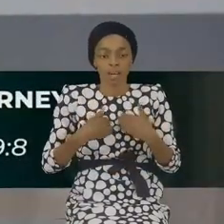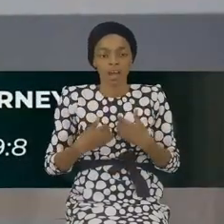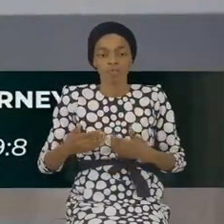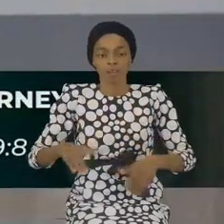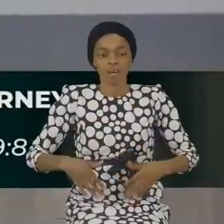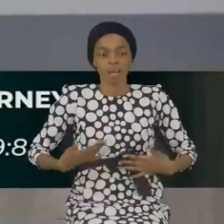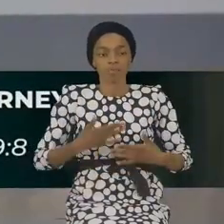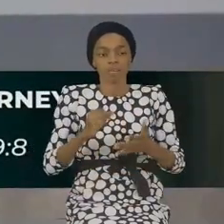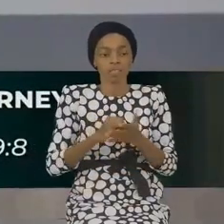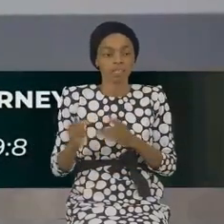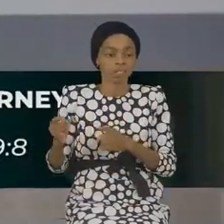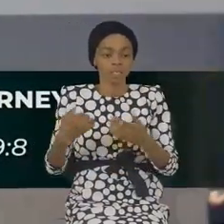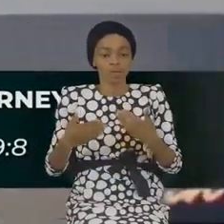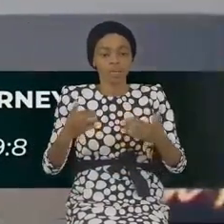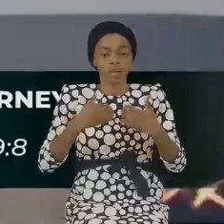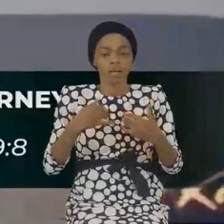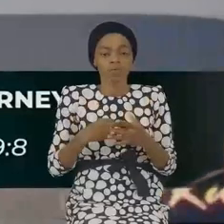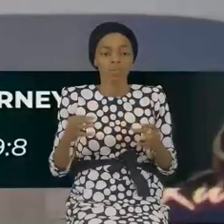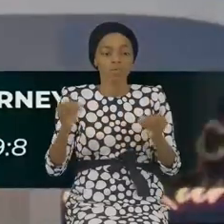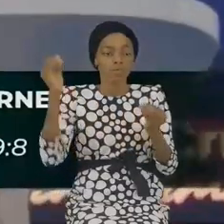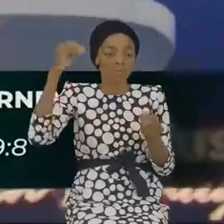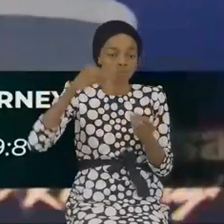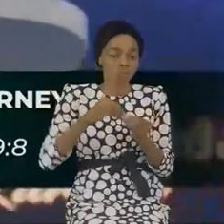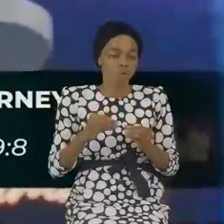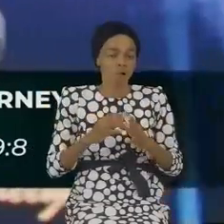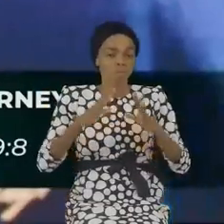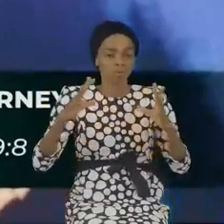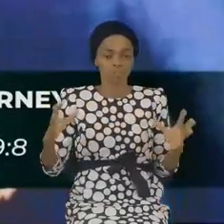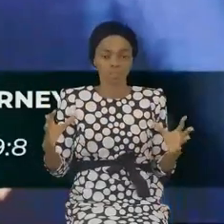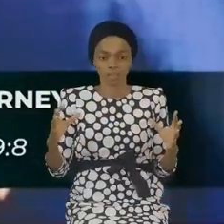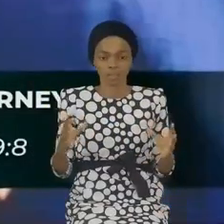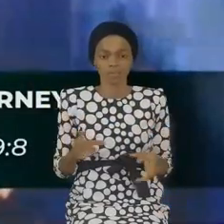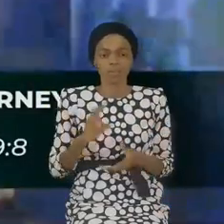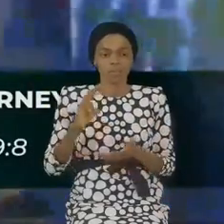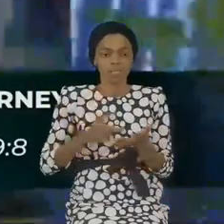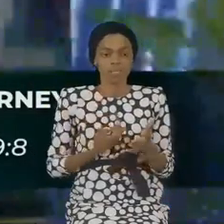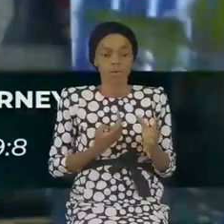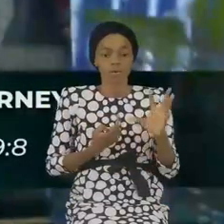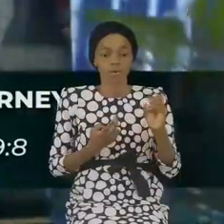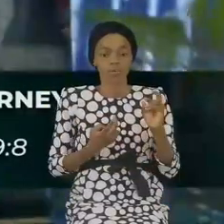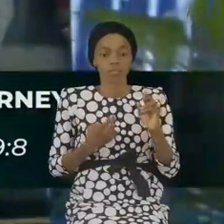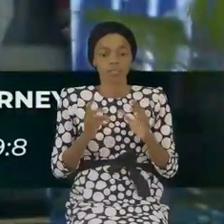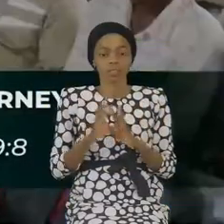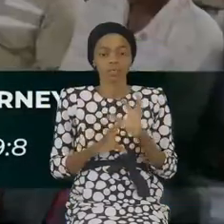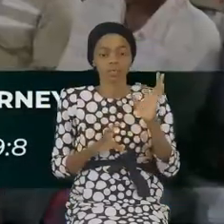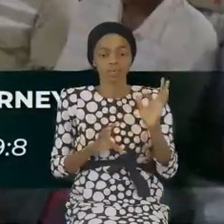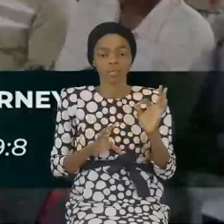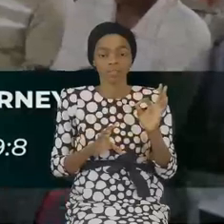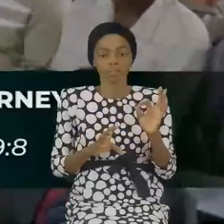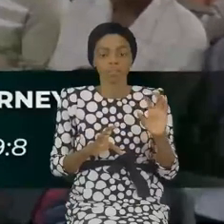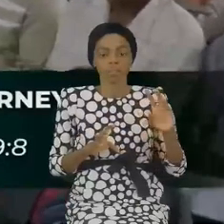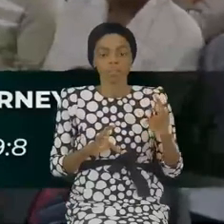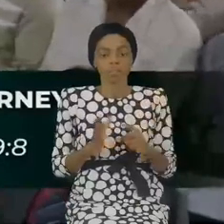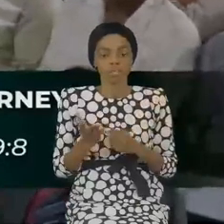dans l'abondance. Deuxième Corinthiens, chapitre 9, verset 8. En